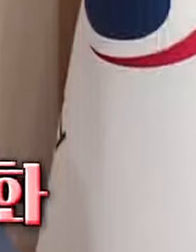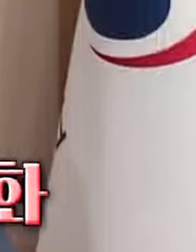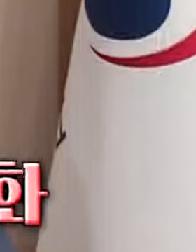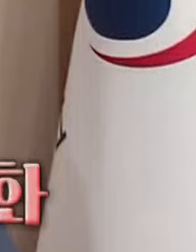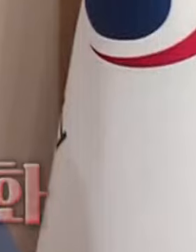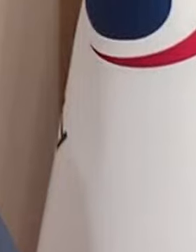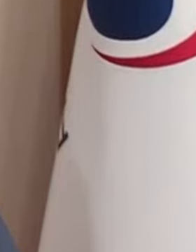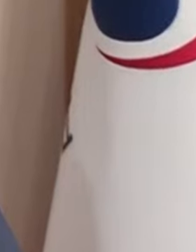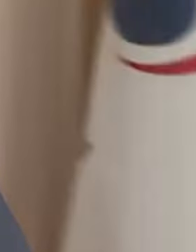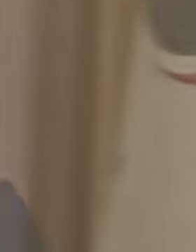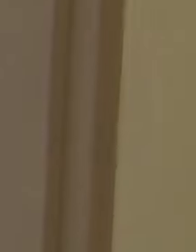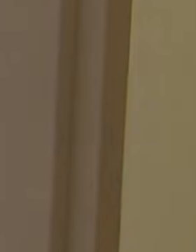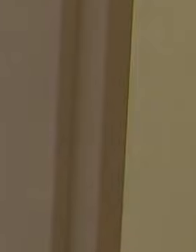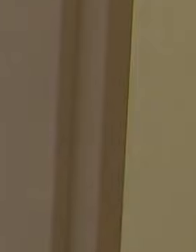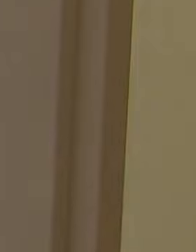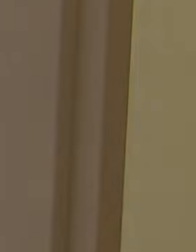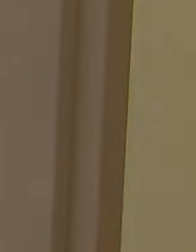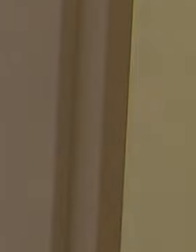오겠습니다